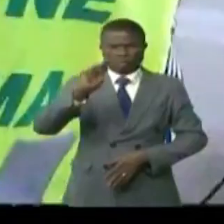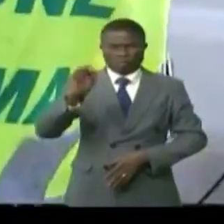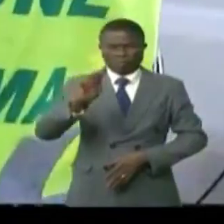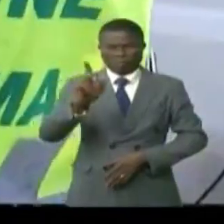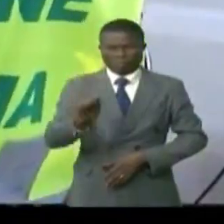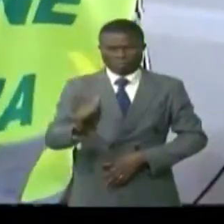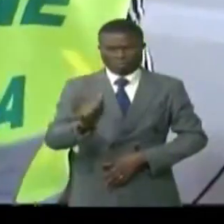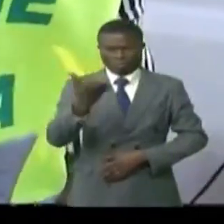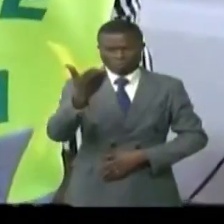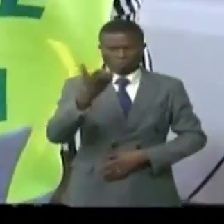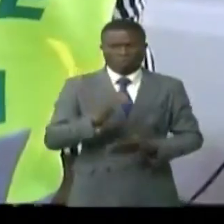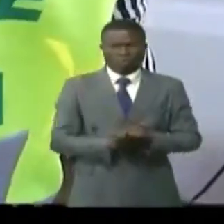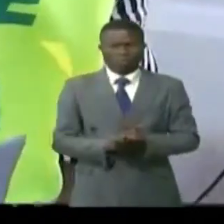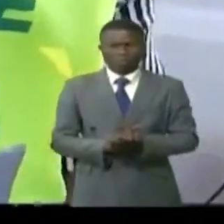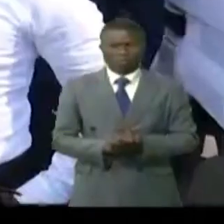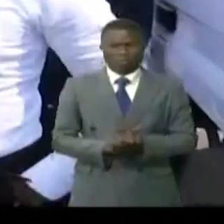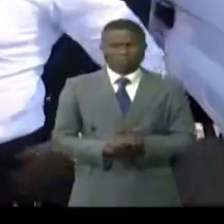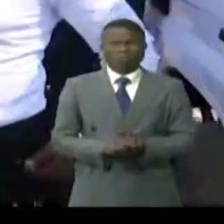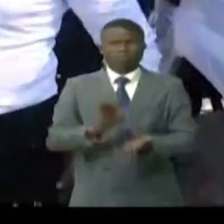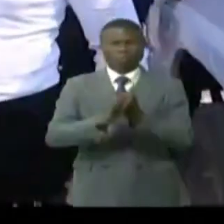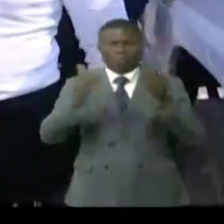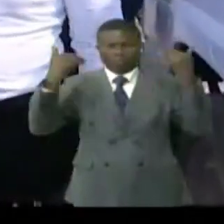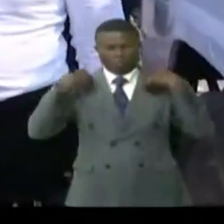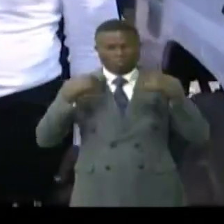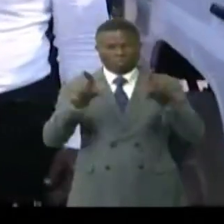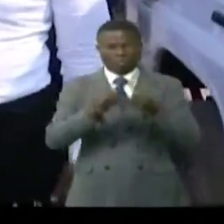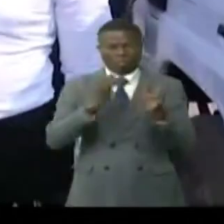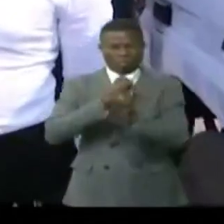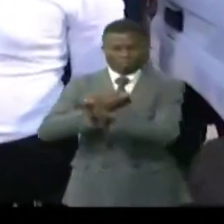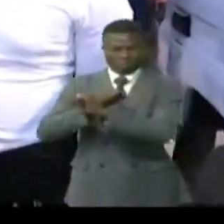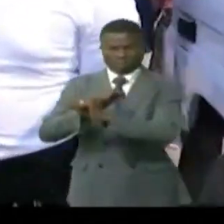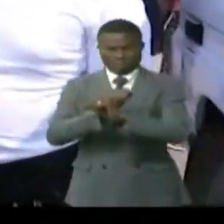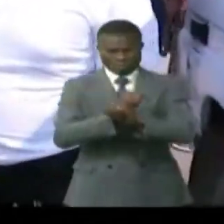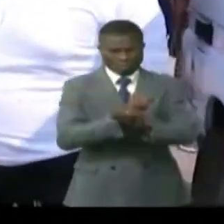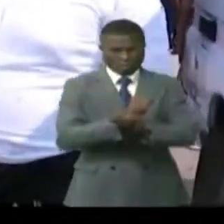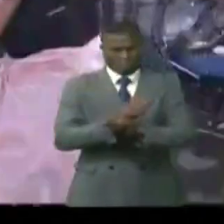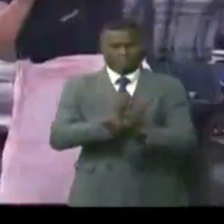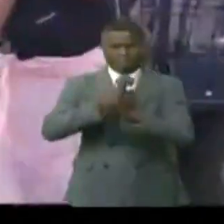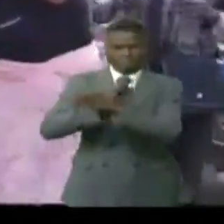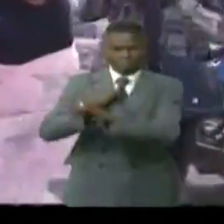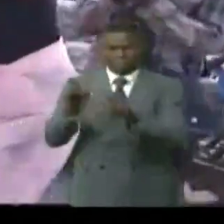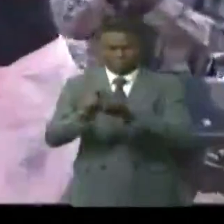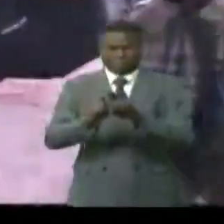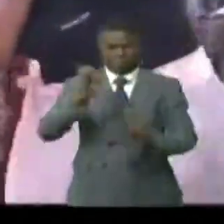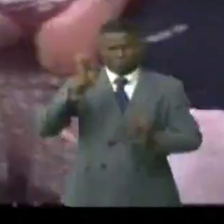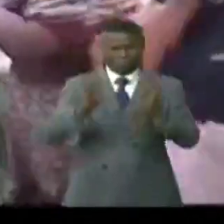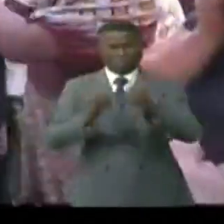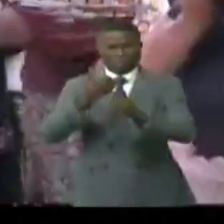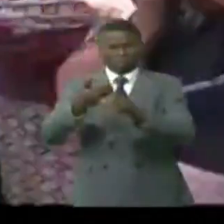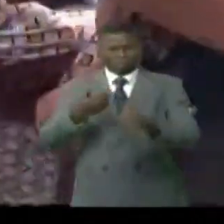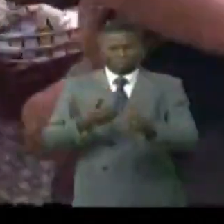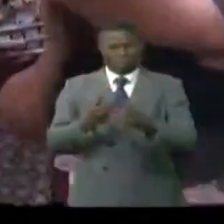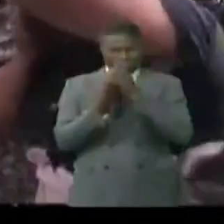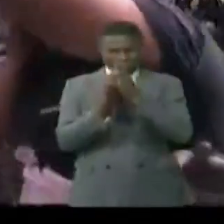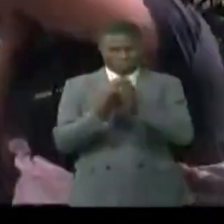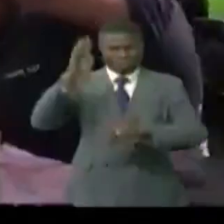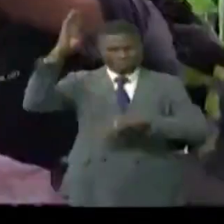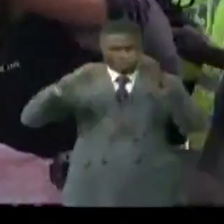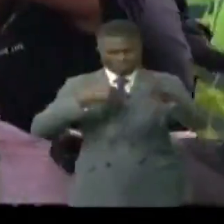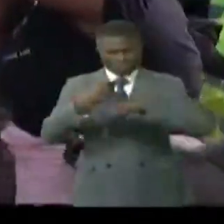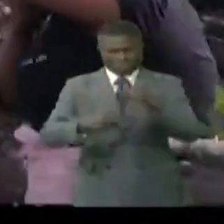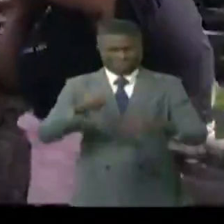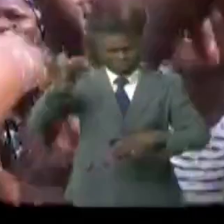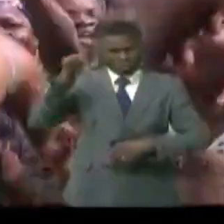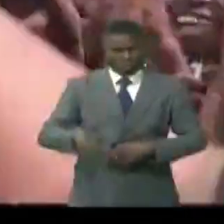reportage. Diriger, c'est prévoir. Prévoir, c'est aussi évaluer en amont. La pluie s'annonce et les